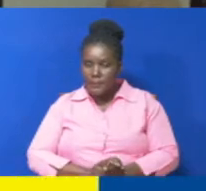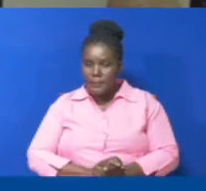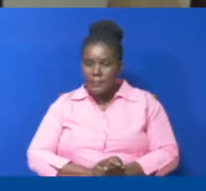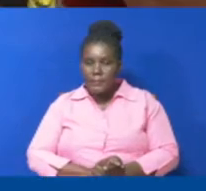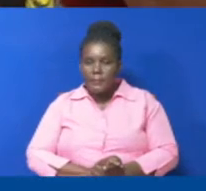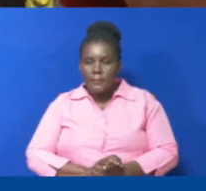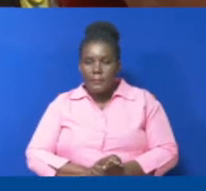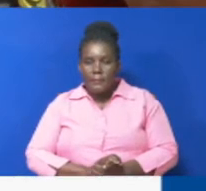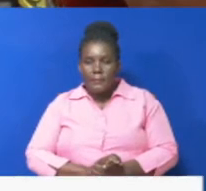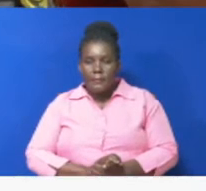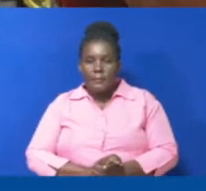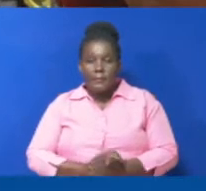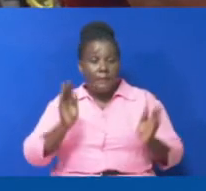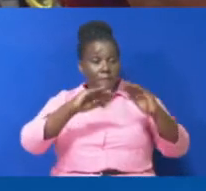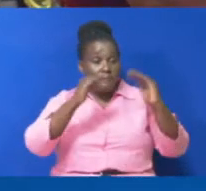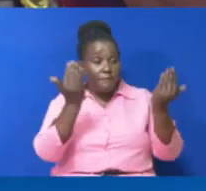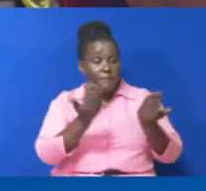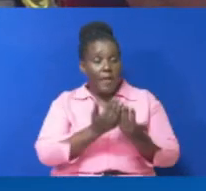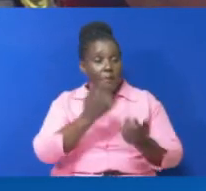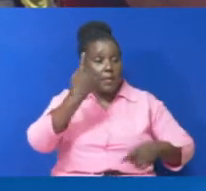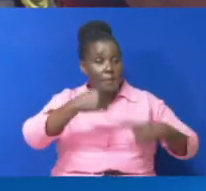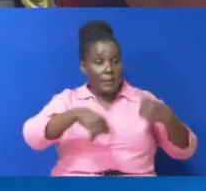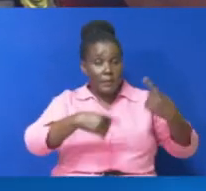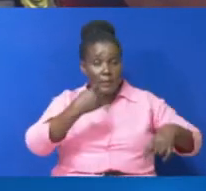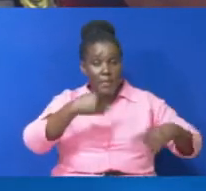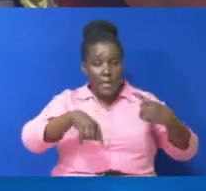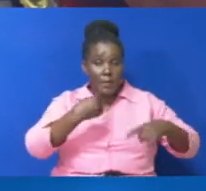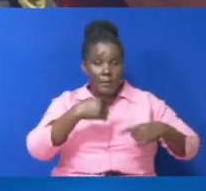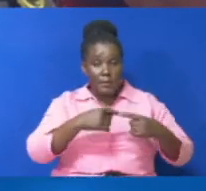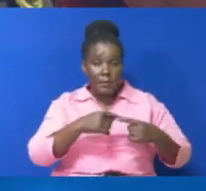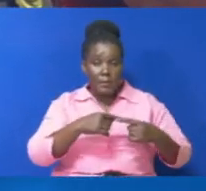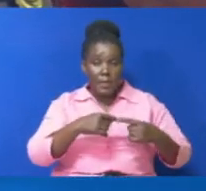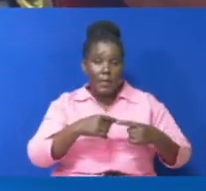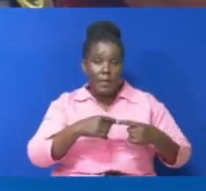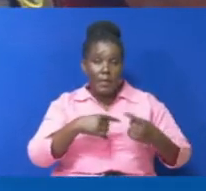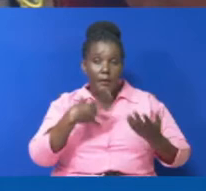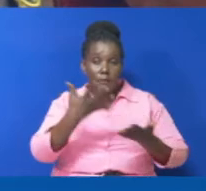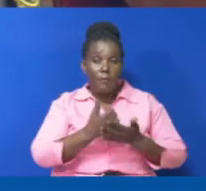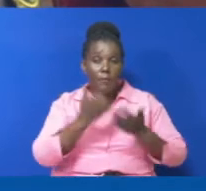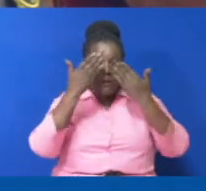Na vyama vya siasa na hamasa ya sensa.